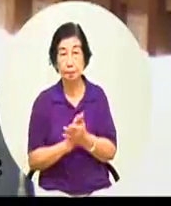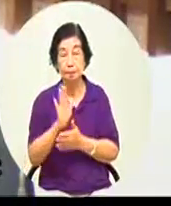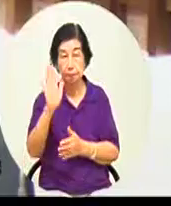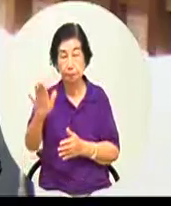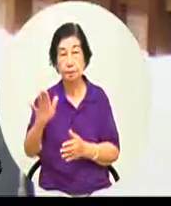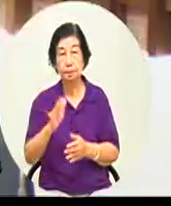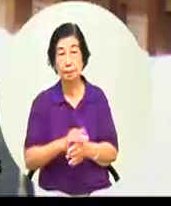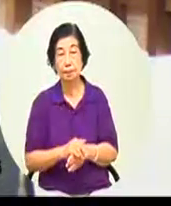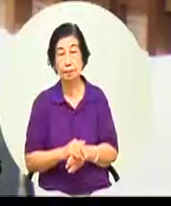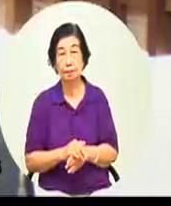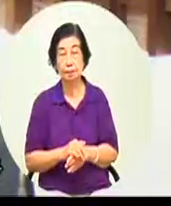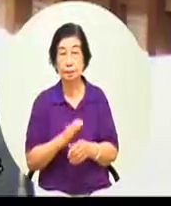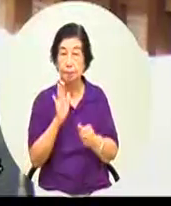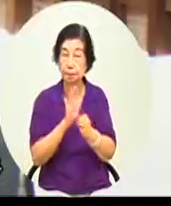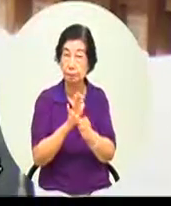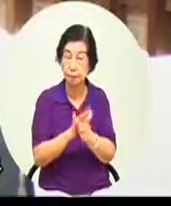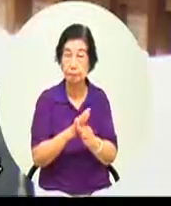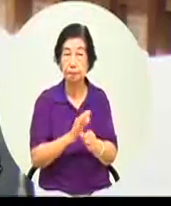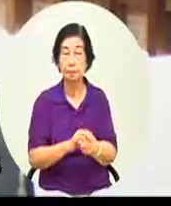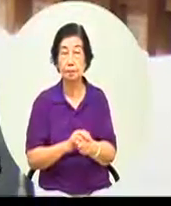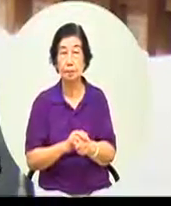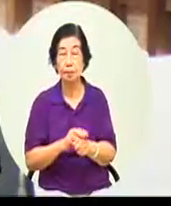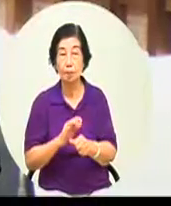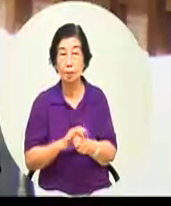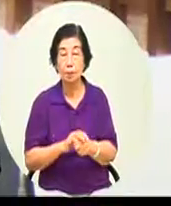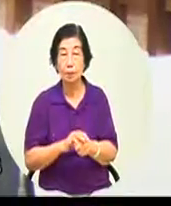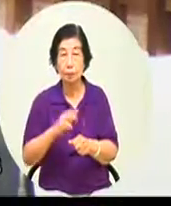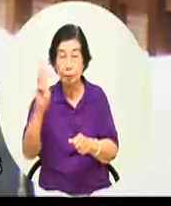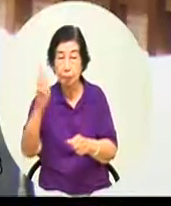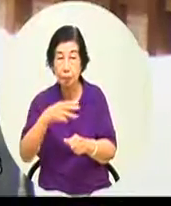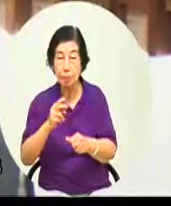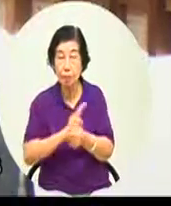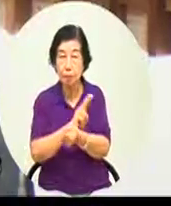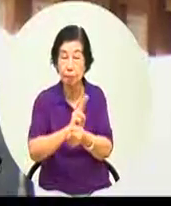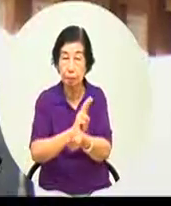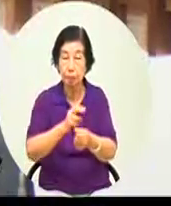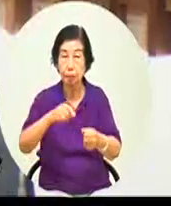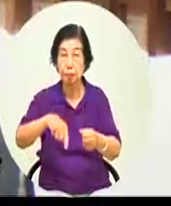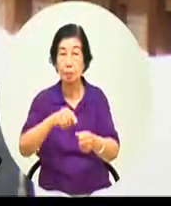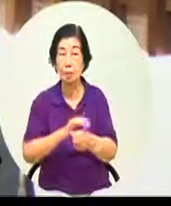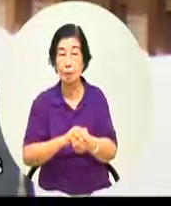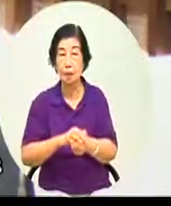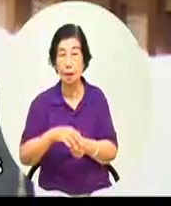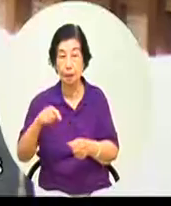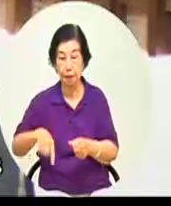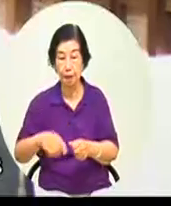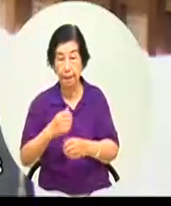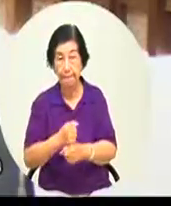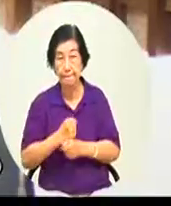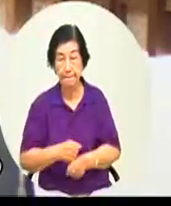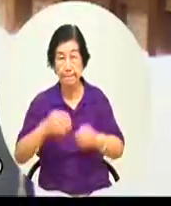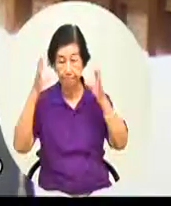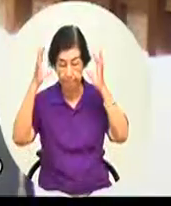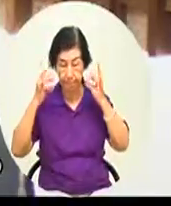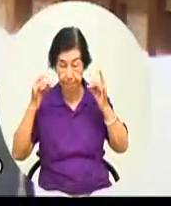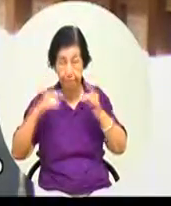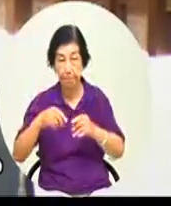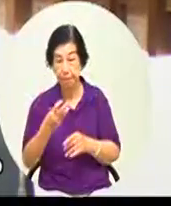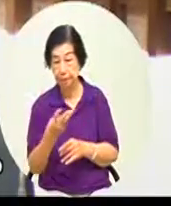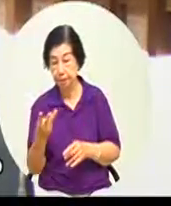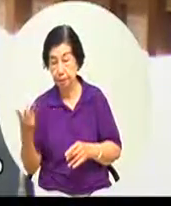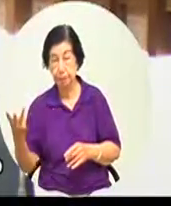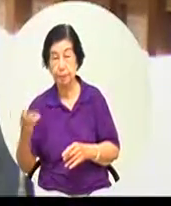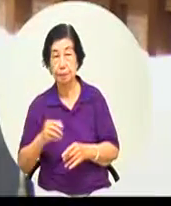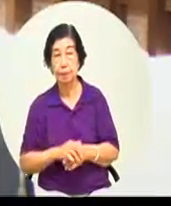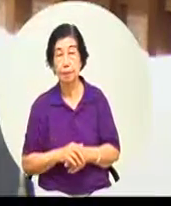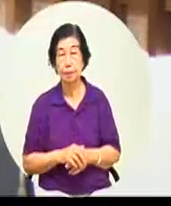哈、啊，这个三那加新三民那么下经过遐道路哈，会、啊、当对这第一有两点，第一个